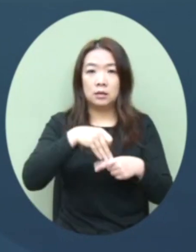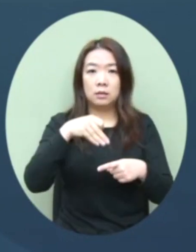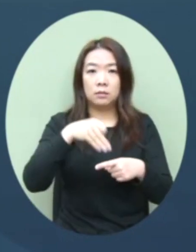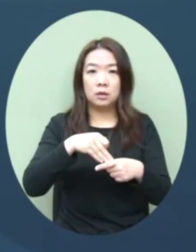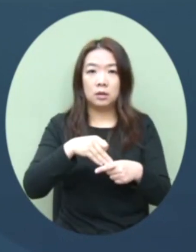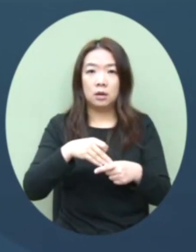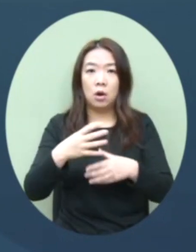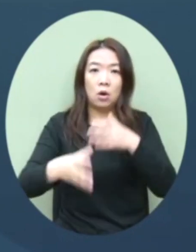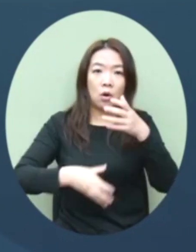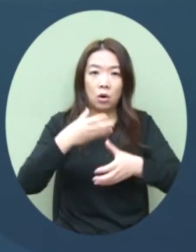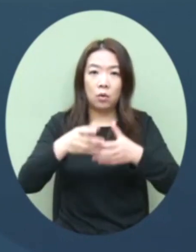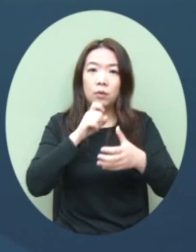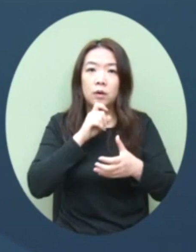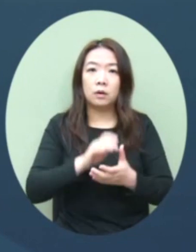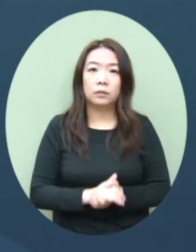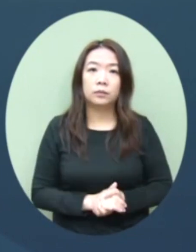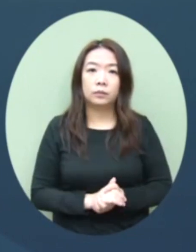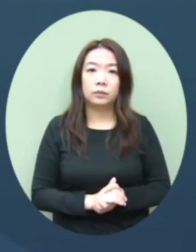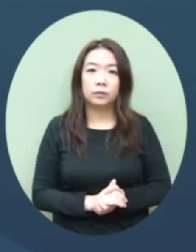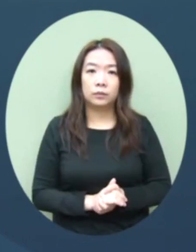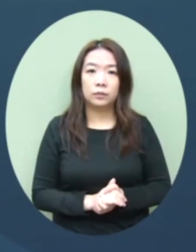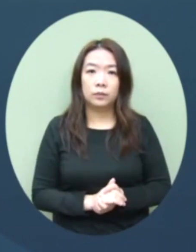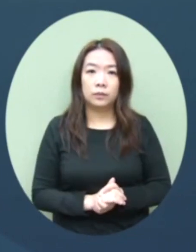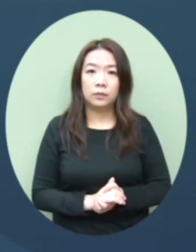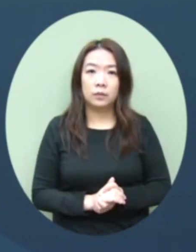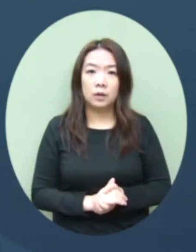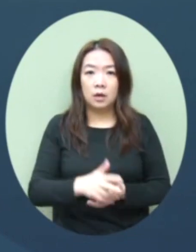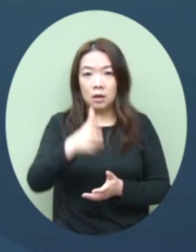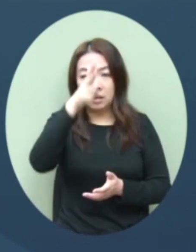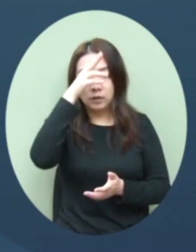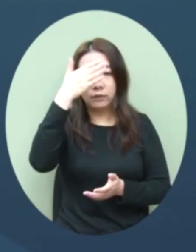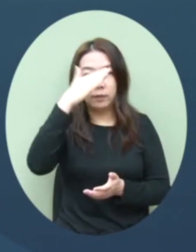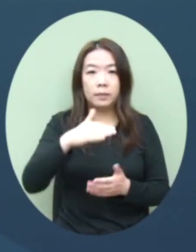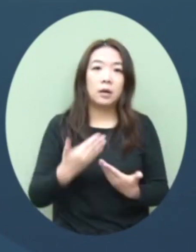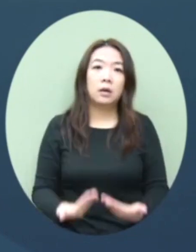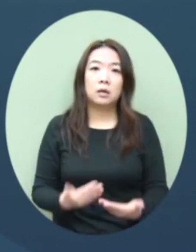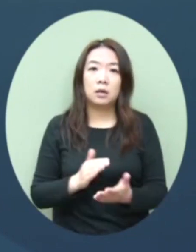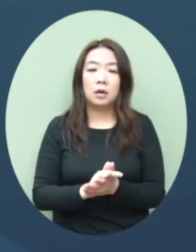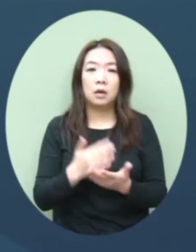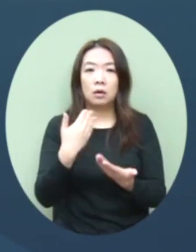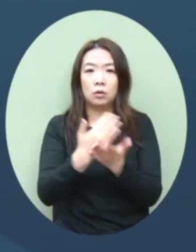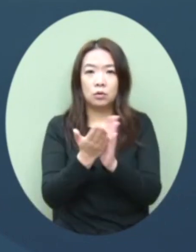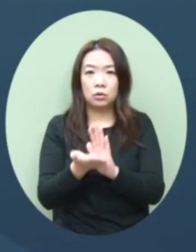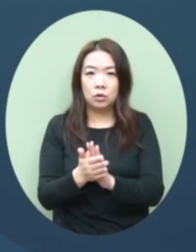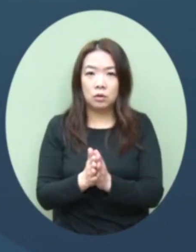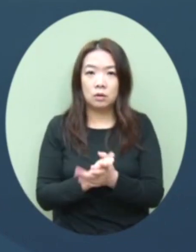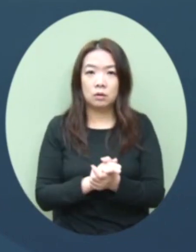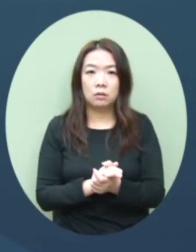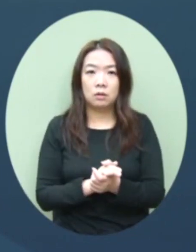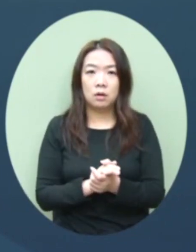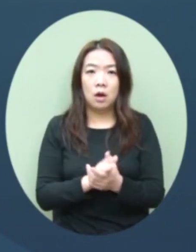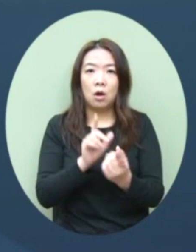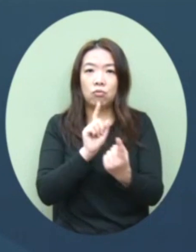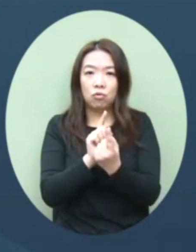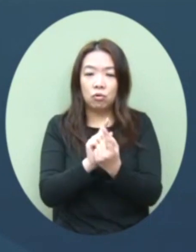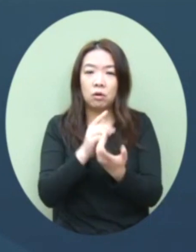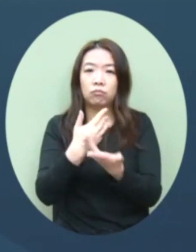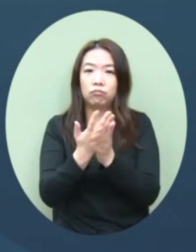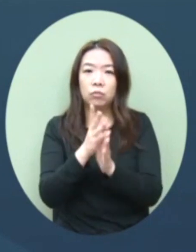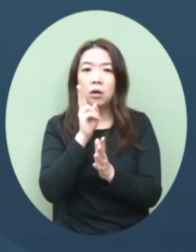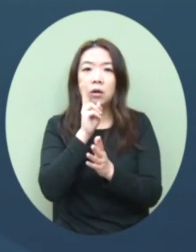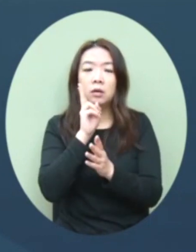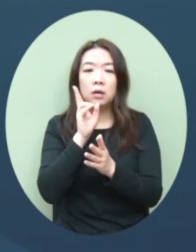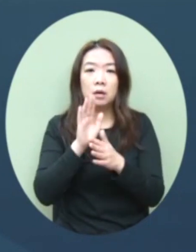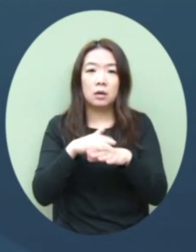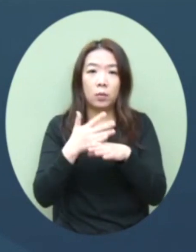开了一次会议特区政府明白到现在我们在各方面的应对由于这个社区爆